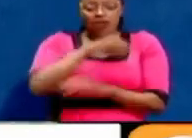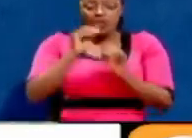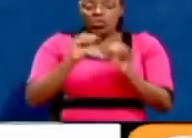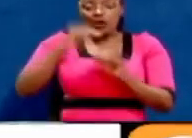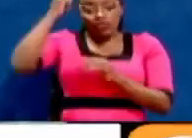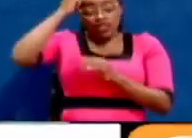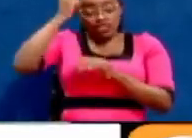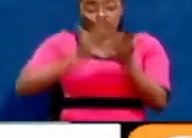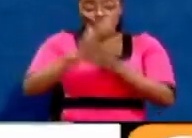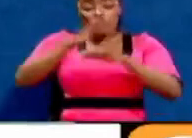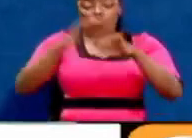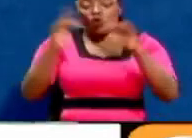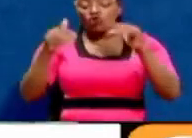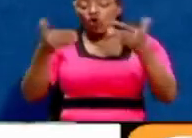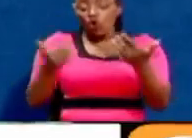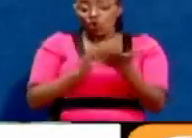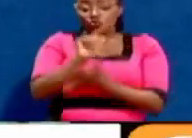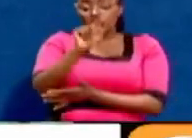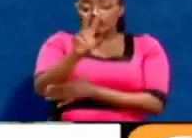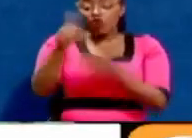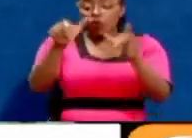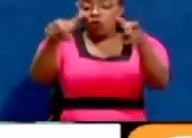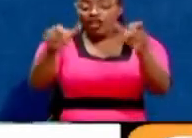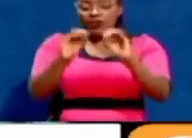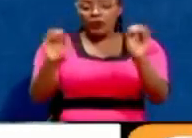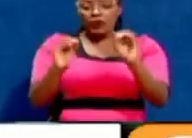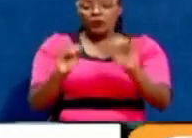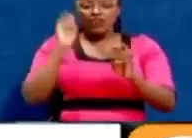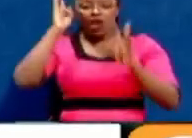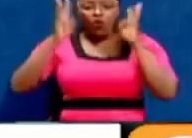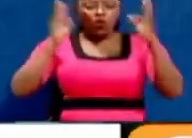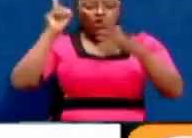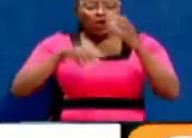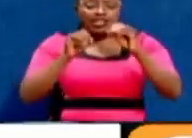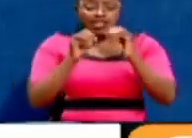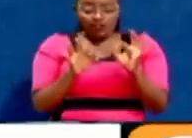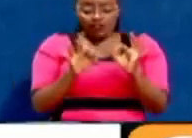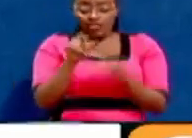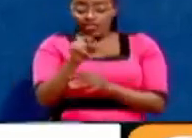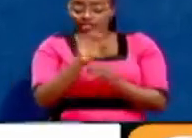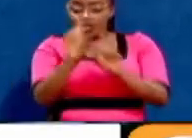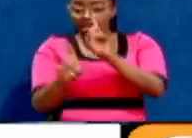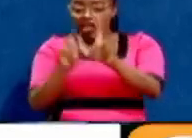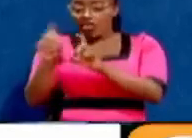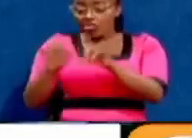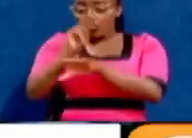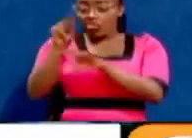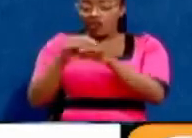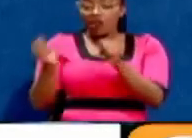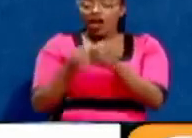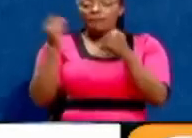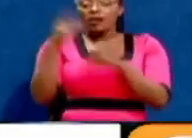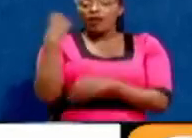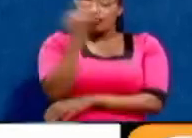na masomo ya mtandaoni au kwenye runinga na redio. Wasiwasi wao ni kuwa iwapo mitihani ya kitaifa itafanyika